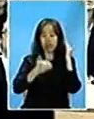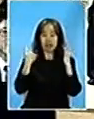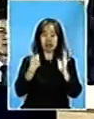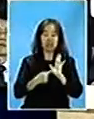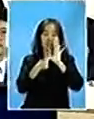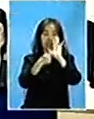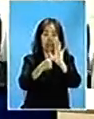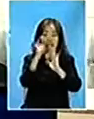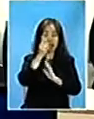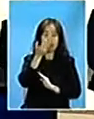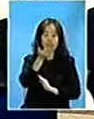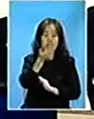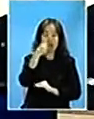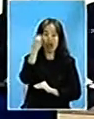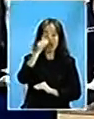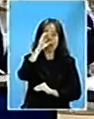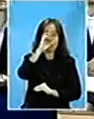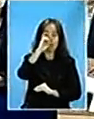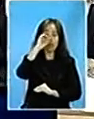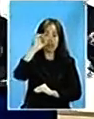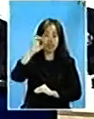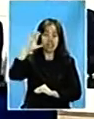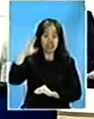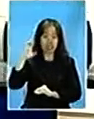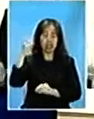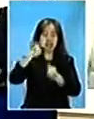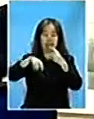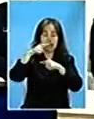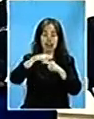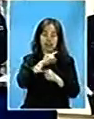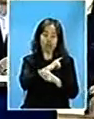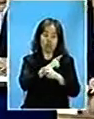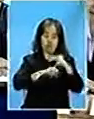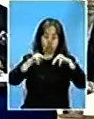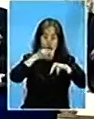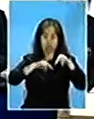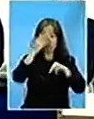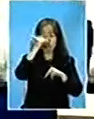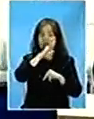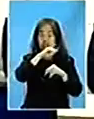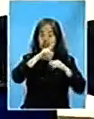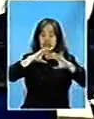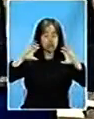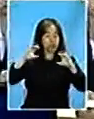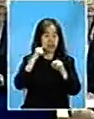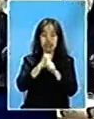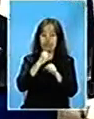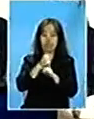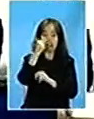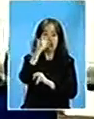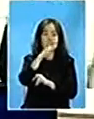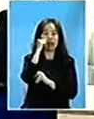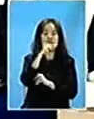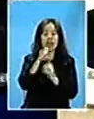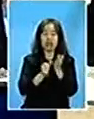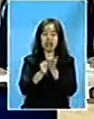ว่าขอให้ OIC เข้ามาดูแลไม่เช่นนั้นแล้วเนี่ยรัฐบาลไม่สามารถที่จะ